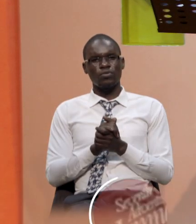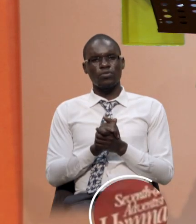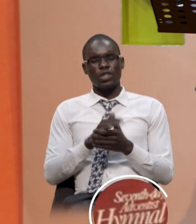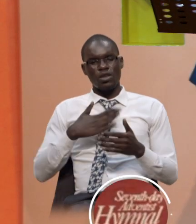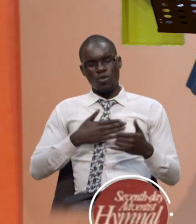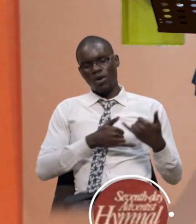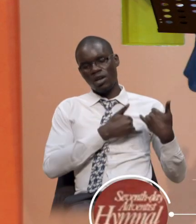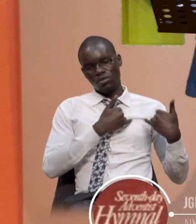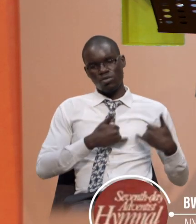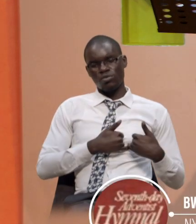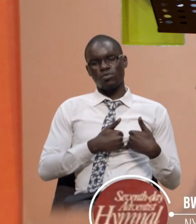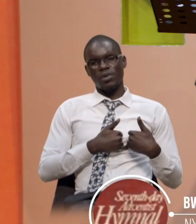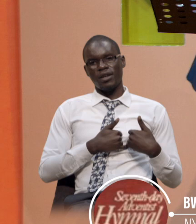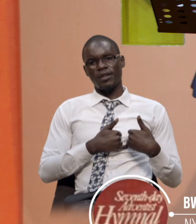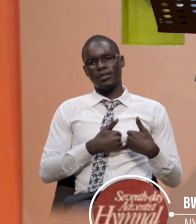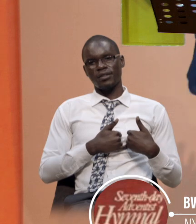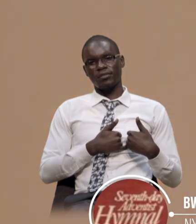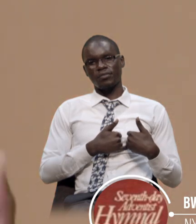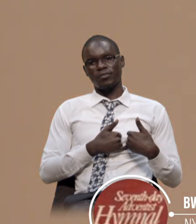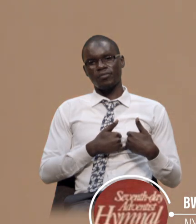juu, moyo wangu